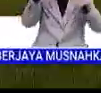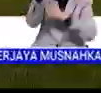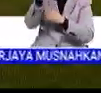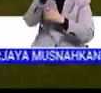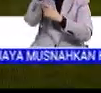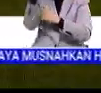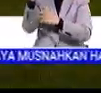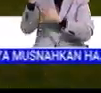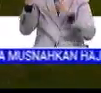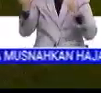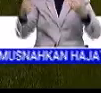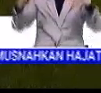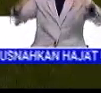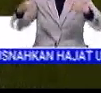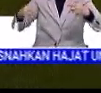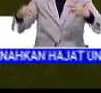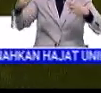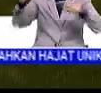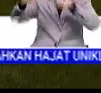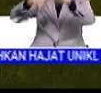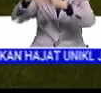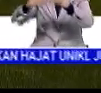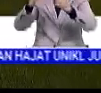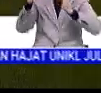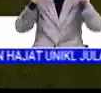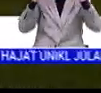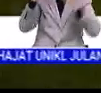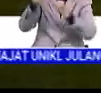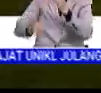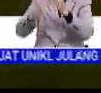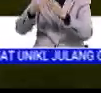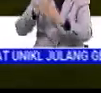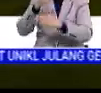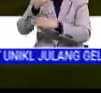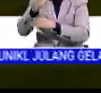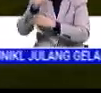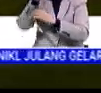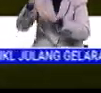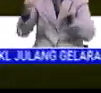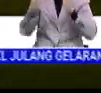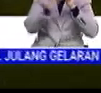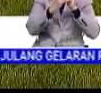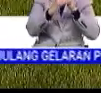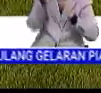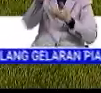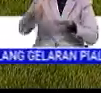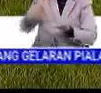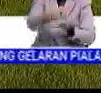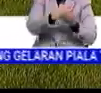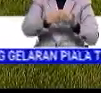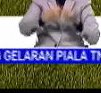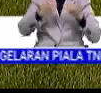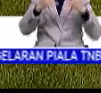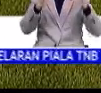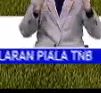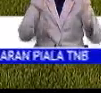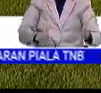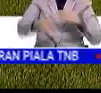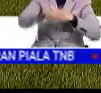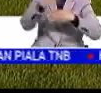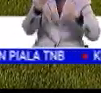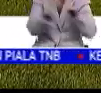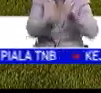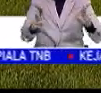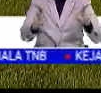aksi Liga Malaysia yang dijadual berlangsung sehingga minggu terakhir Mei sekaligus menjadi halangan bagi mengumpulkan barisan pemain lebih awal.